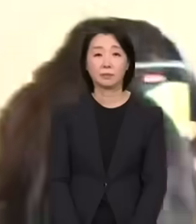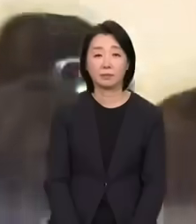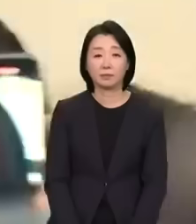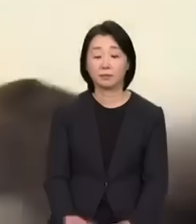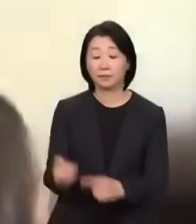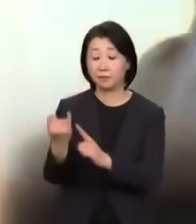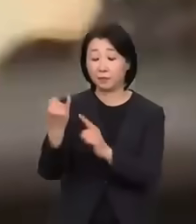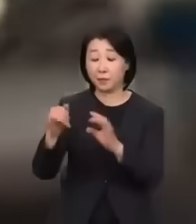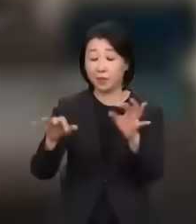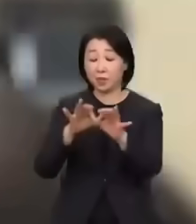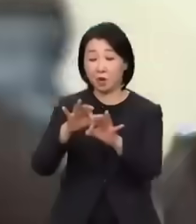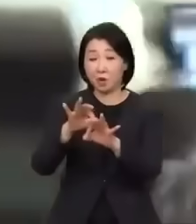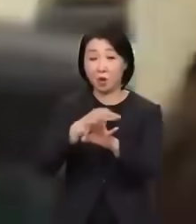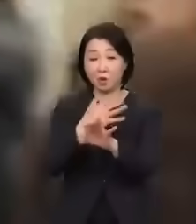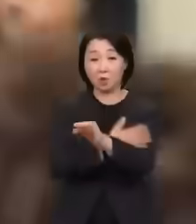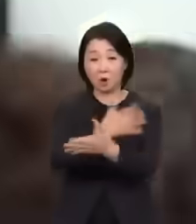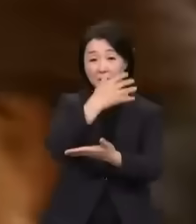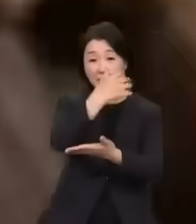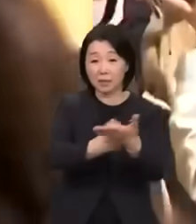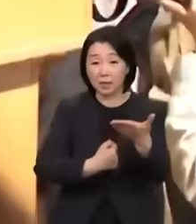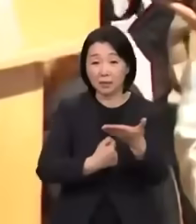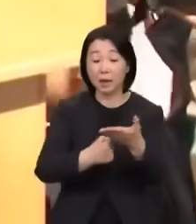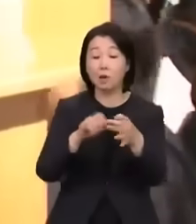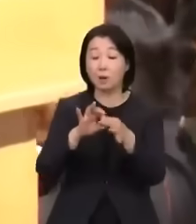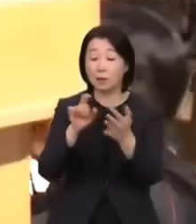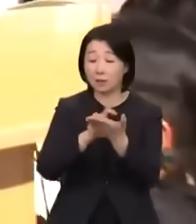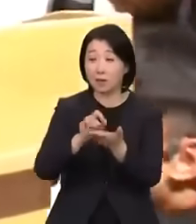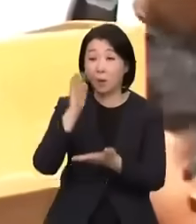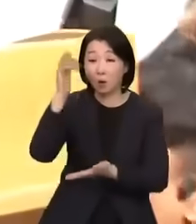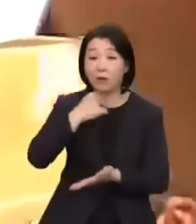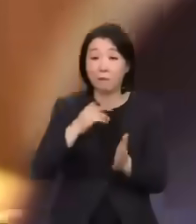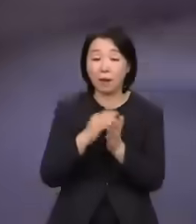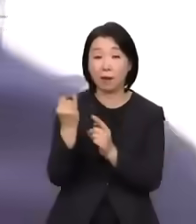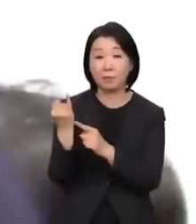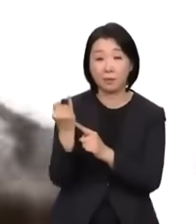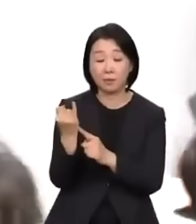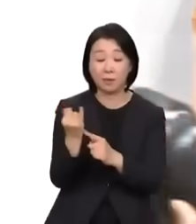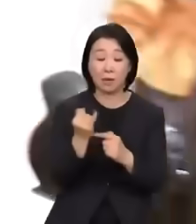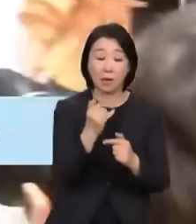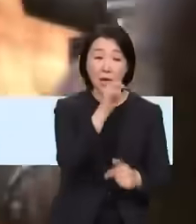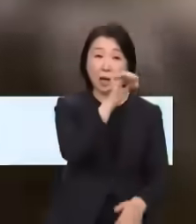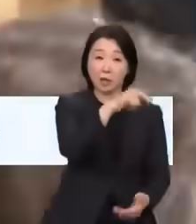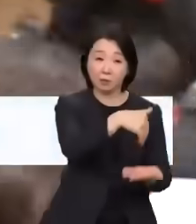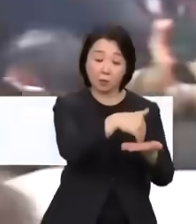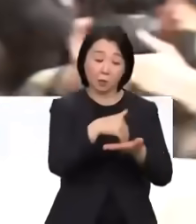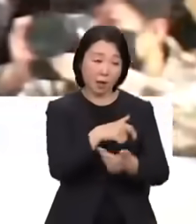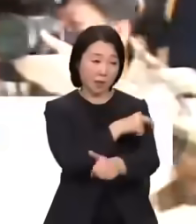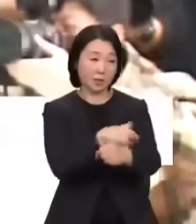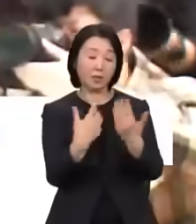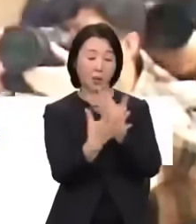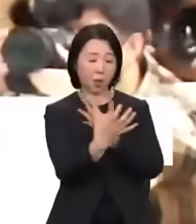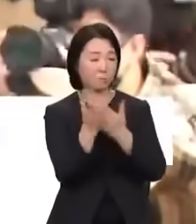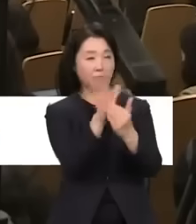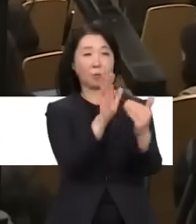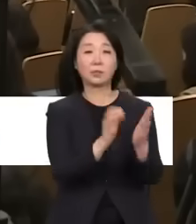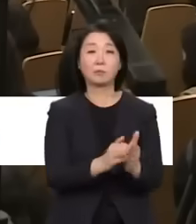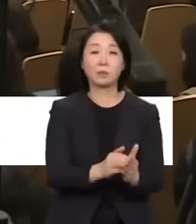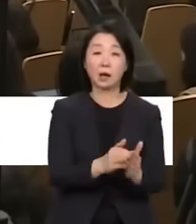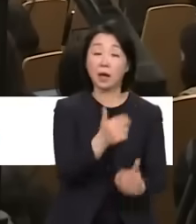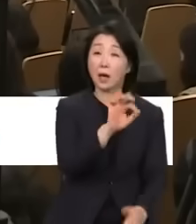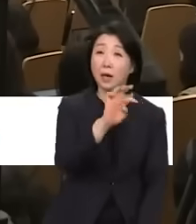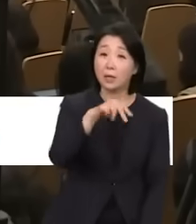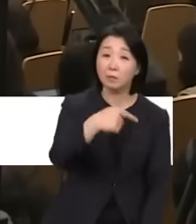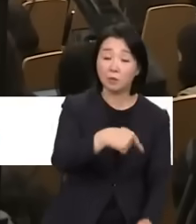어도어의 경영권 찬탈 의혹을 반박하는 기자회견을 했던 민희진 대표가 하이브가 요청한 이사회 개최도 거부했습니다. 하이브가